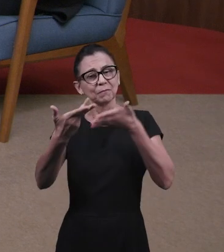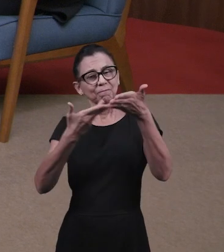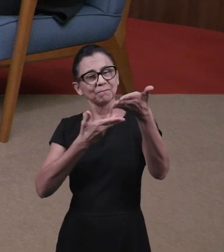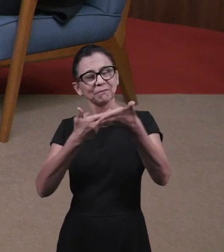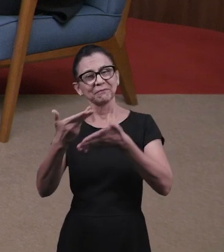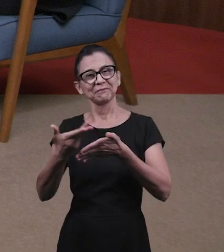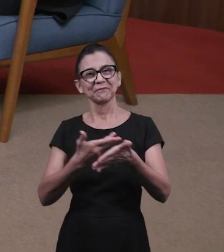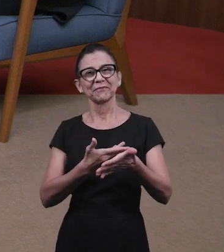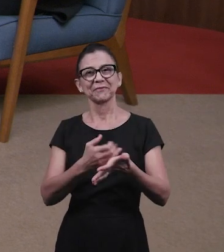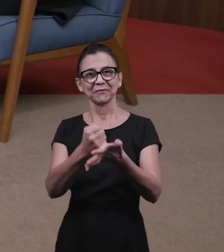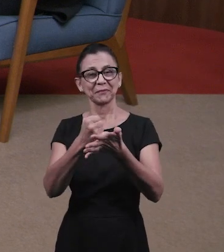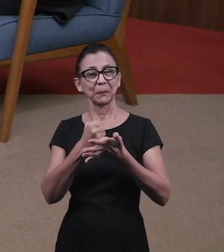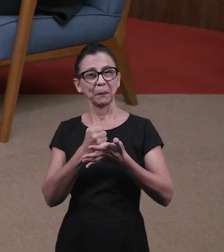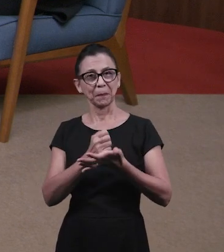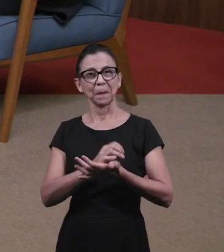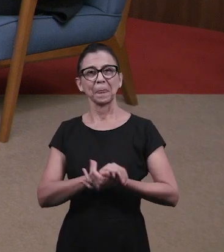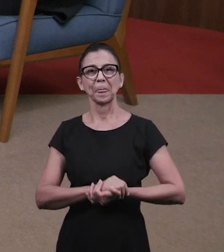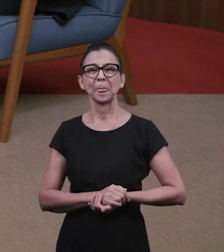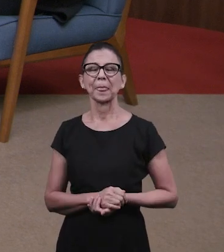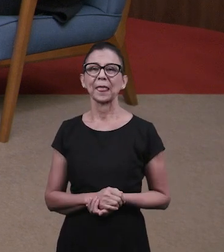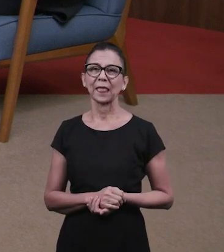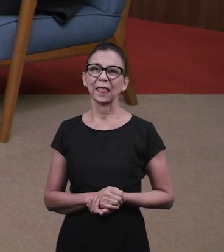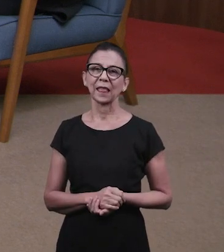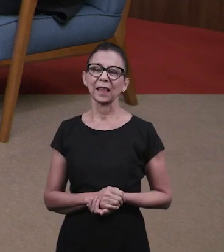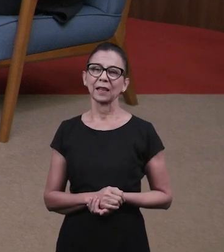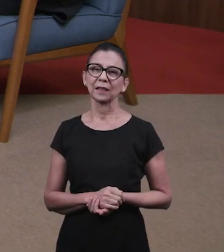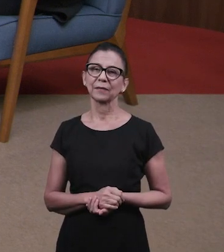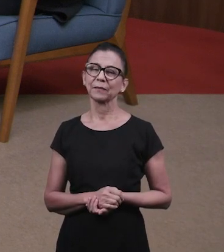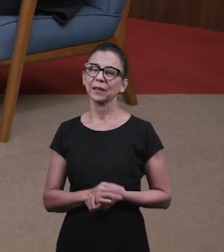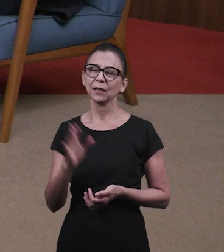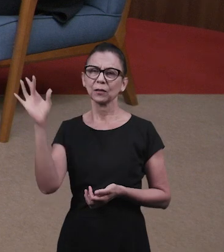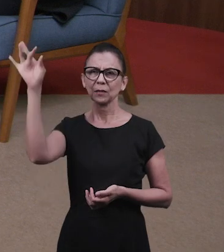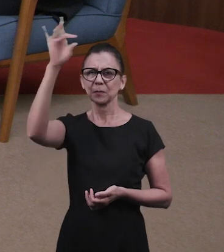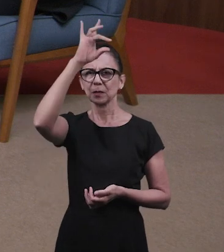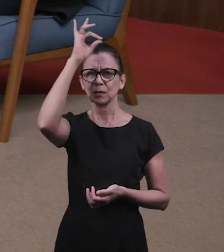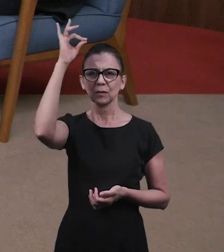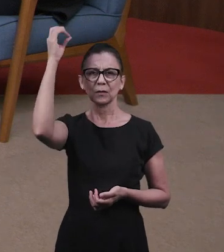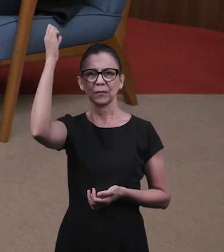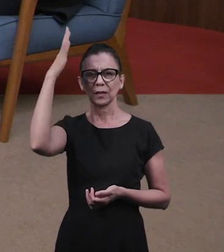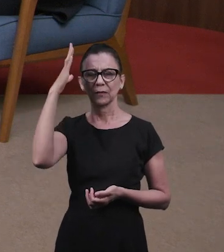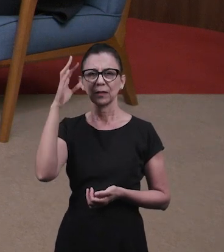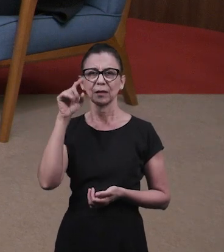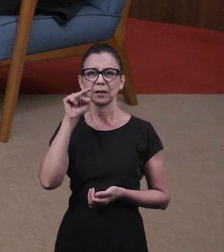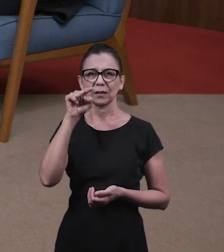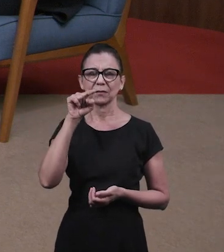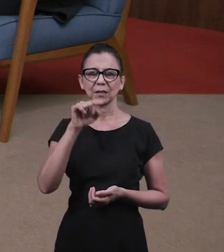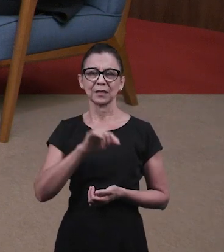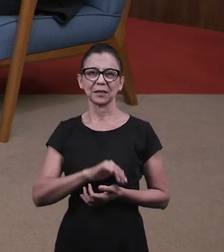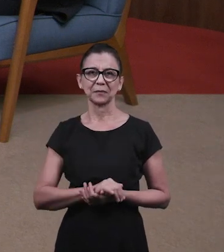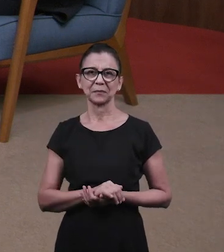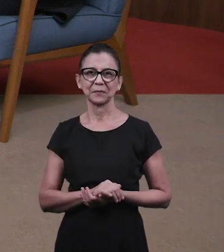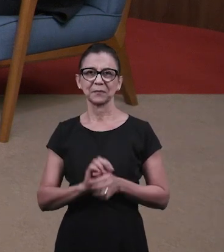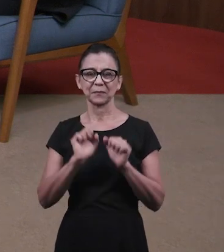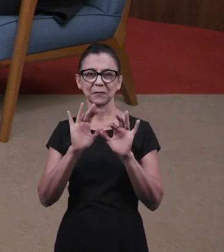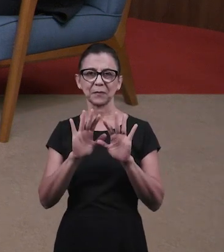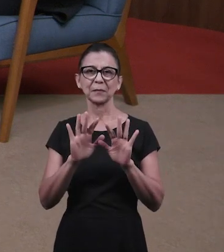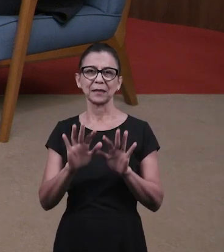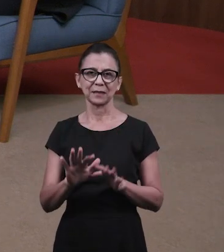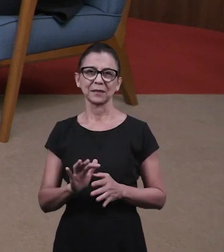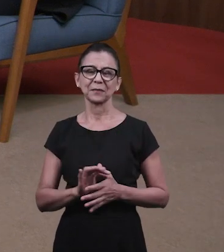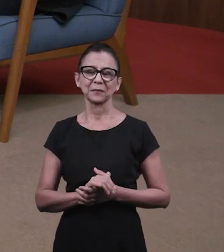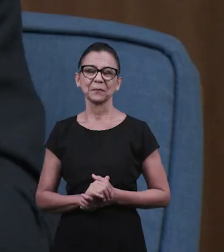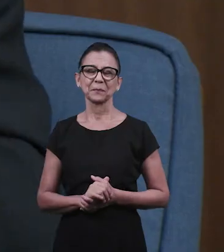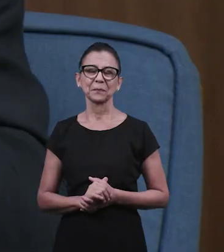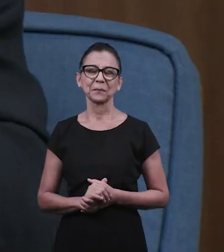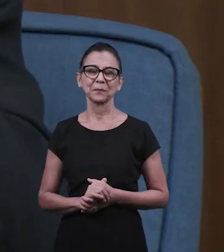contribution, votre participation, votre collaboration dans le sens de ce que le Saint-Esprit va révéler votre vie. Ça sera une bénédiction